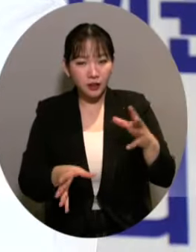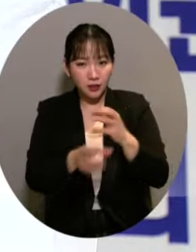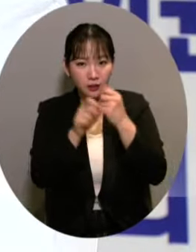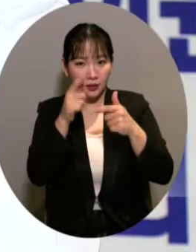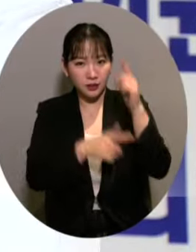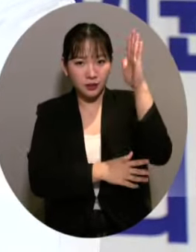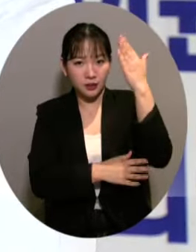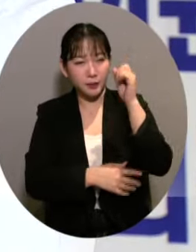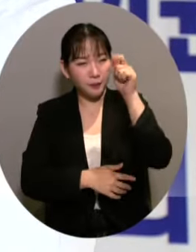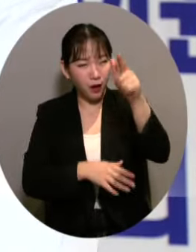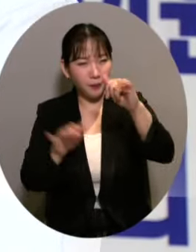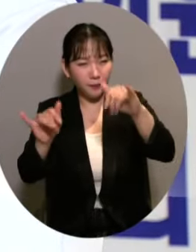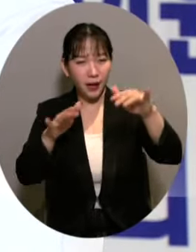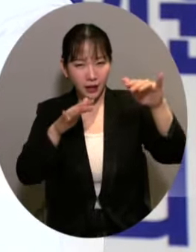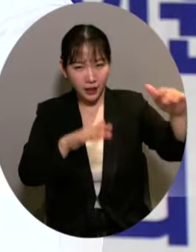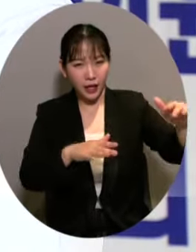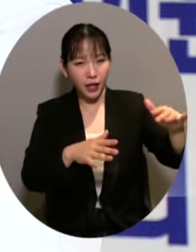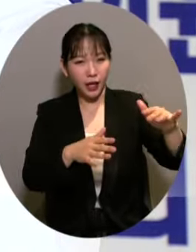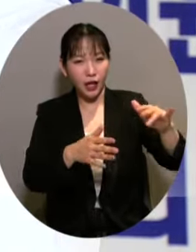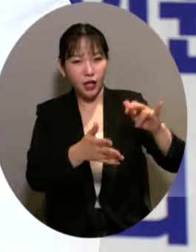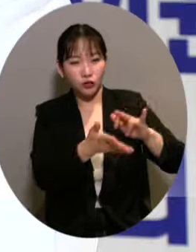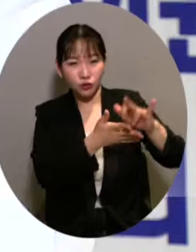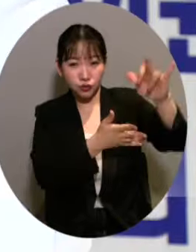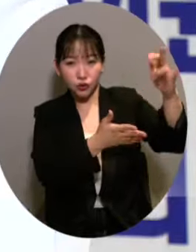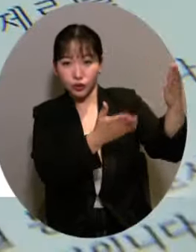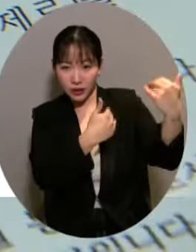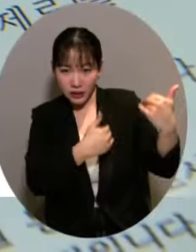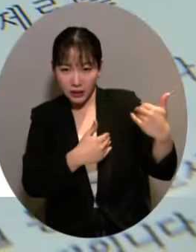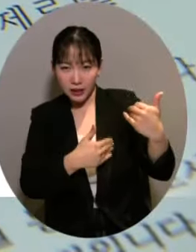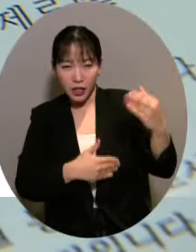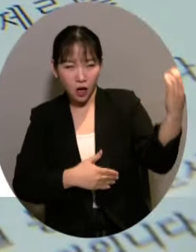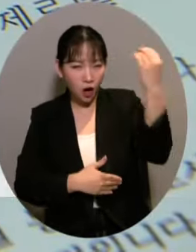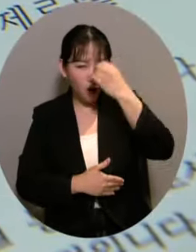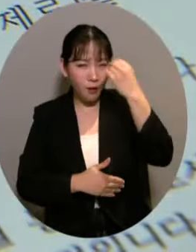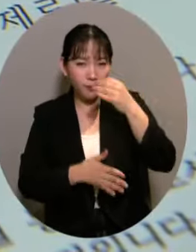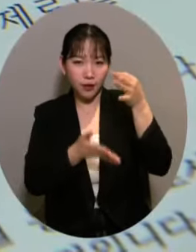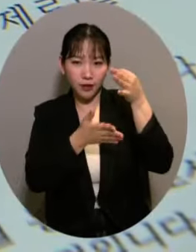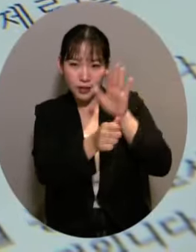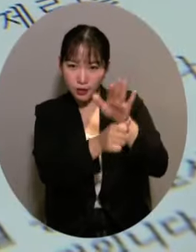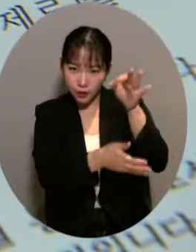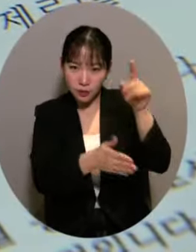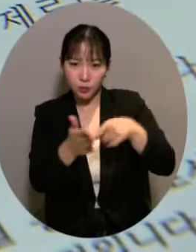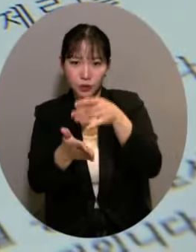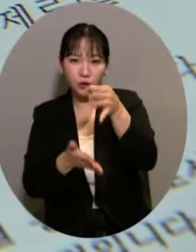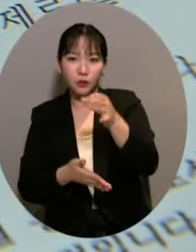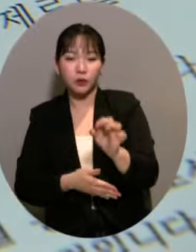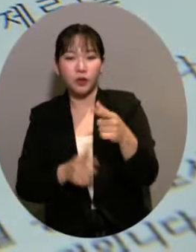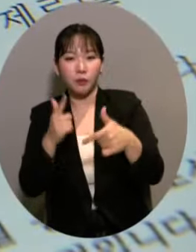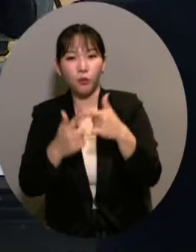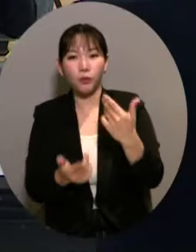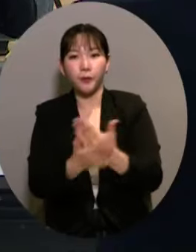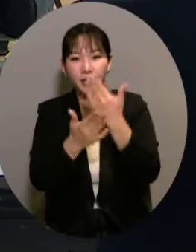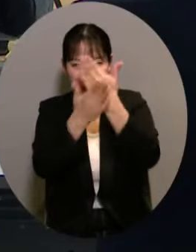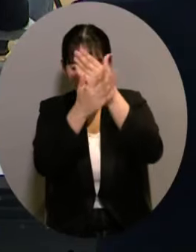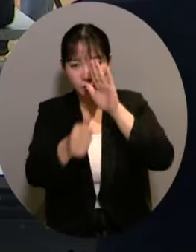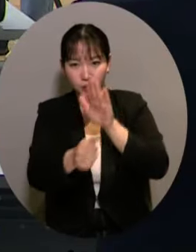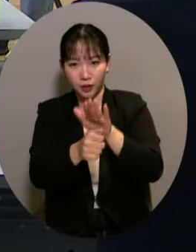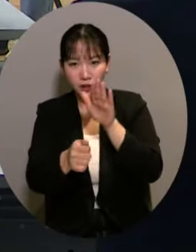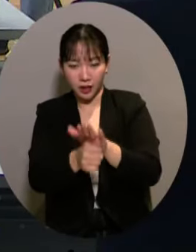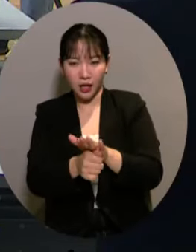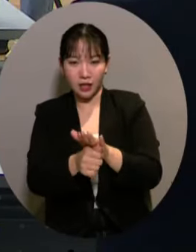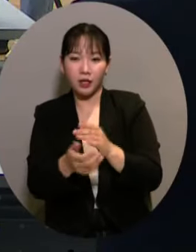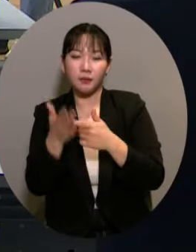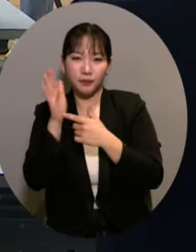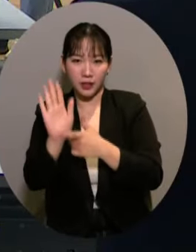목포시 먼바다 회상의 군공항을 유치하고 천문학적인 지원금과 보상금으로 목포 발전의 기틀을 마련하겠다는 이전의